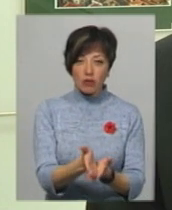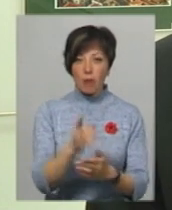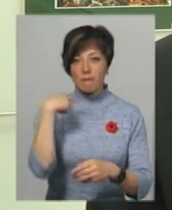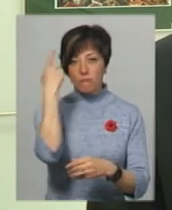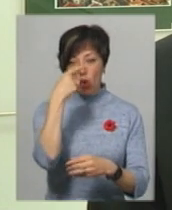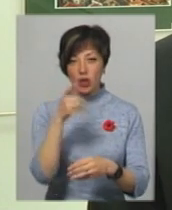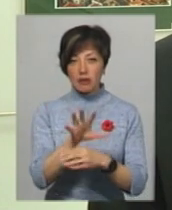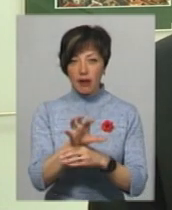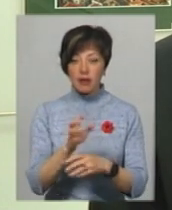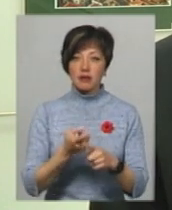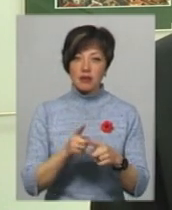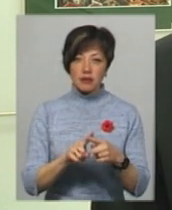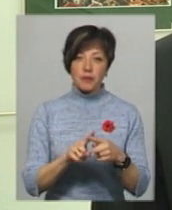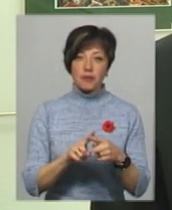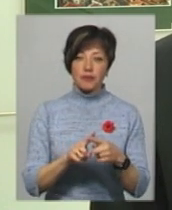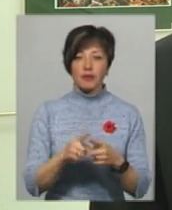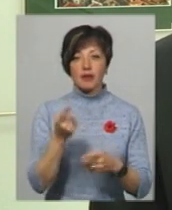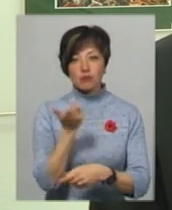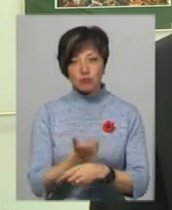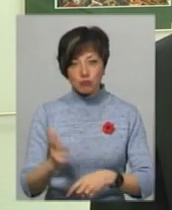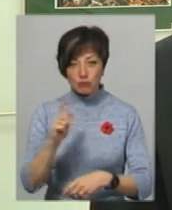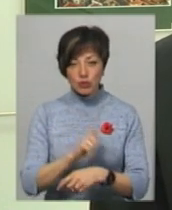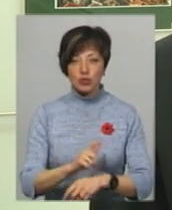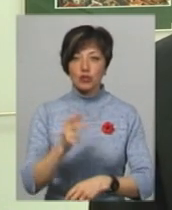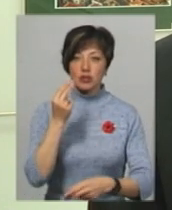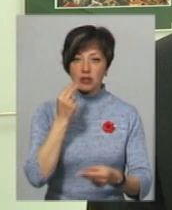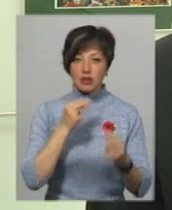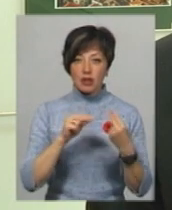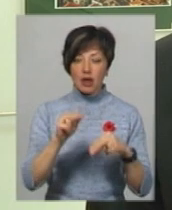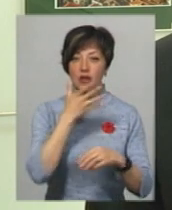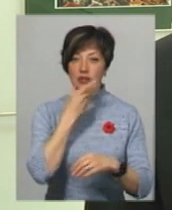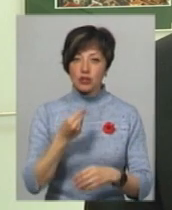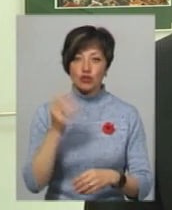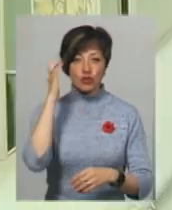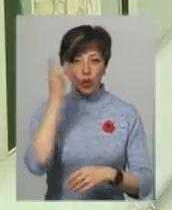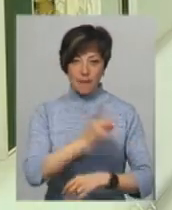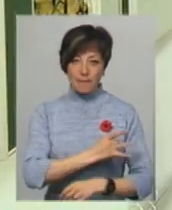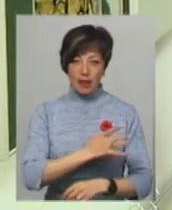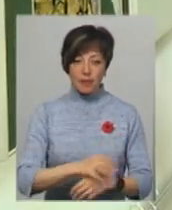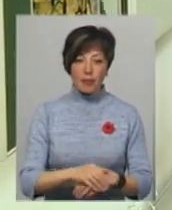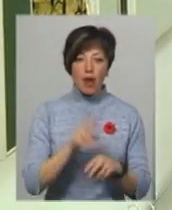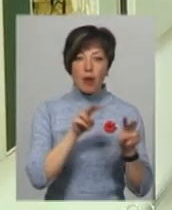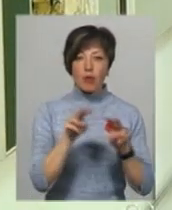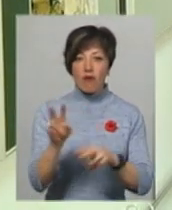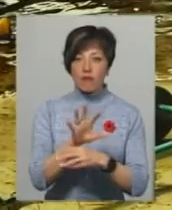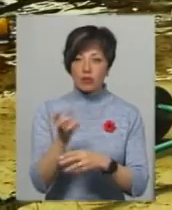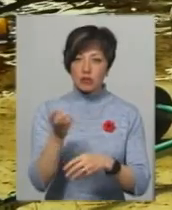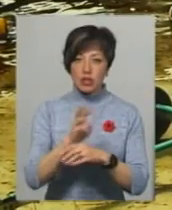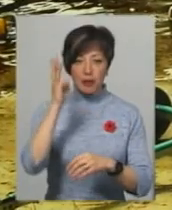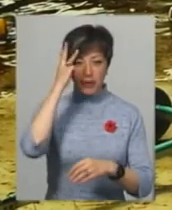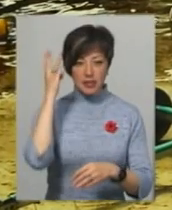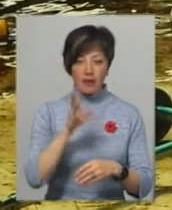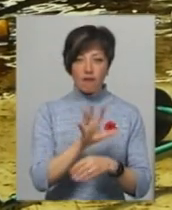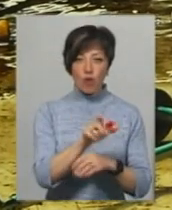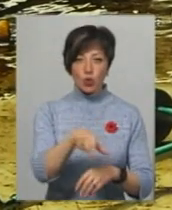портрет, то вона більш гарніше виглядає, якщо вона чорно-біла. Переглянути світлини прийшли хмельницькі